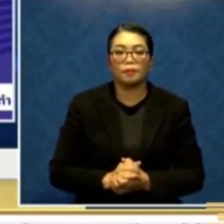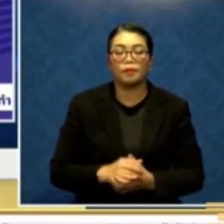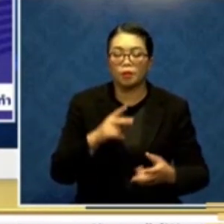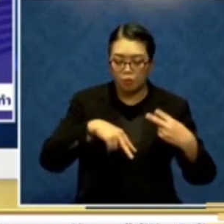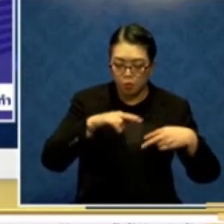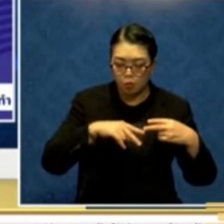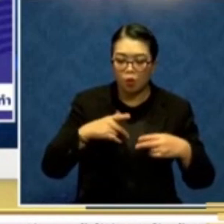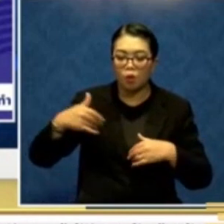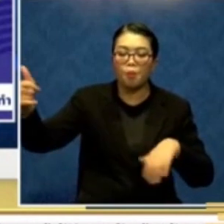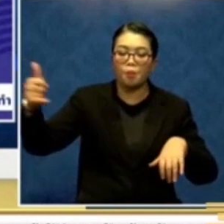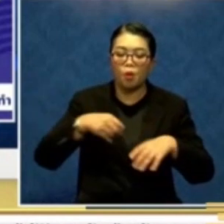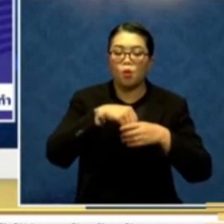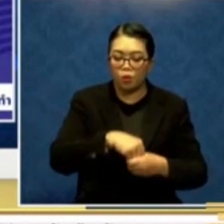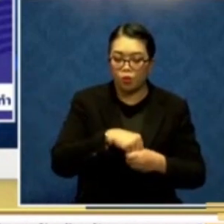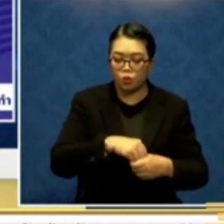ม